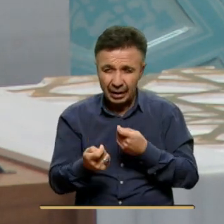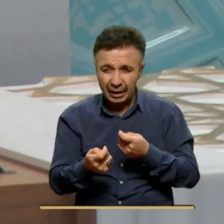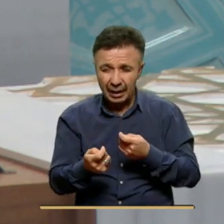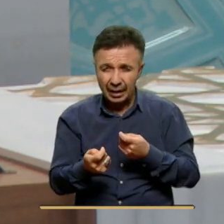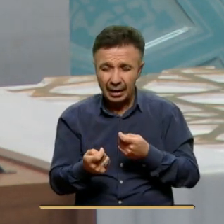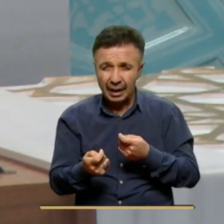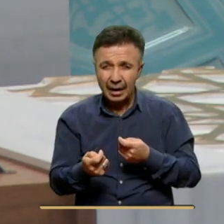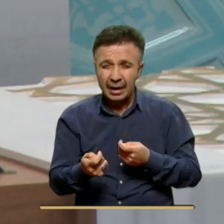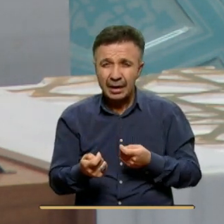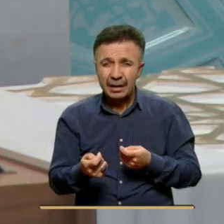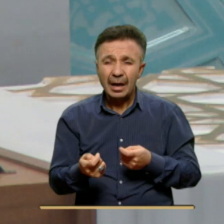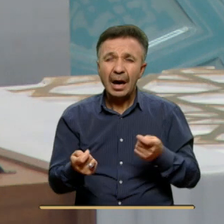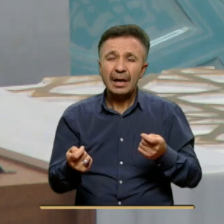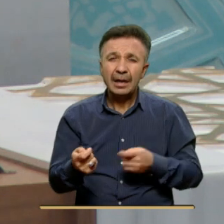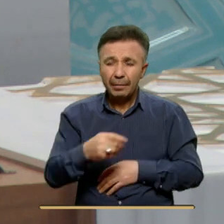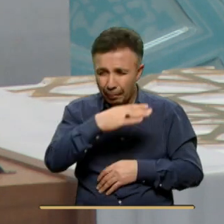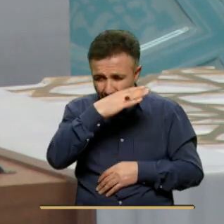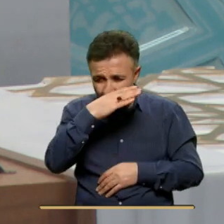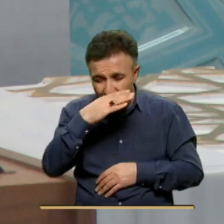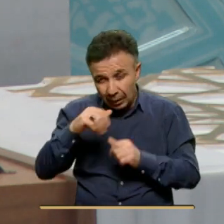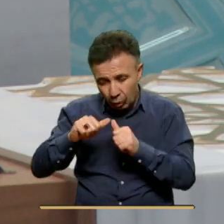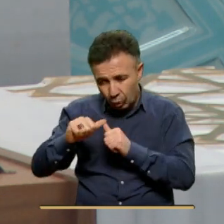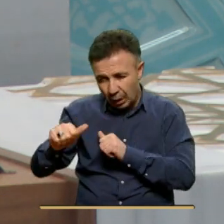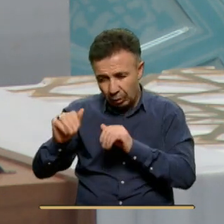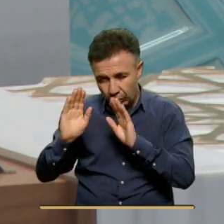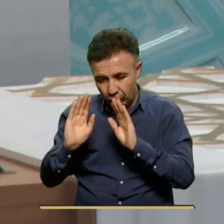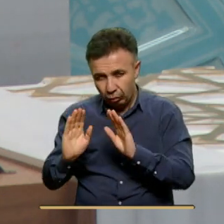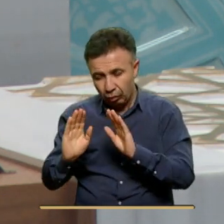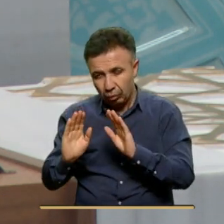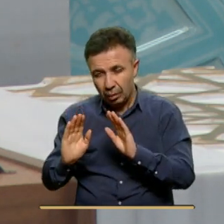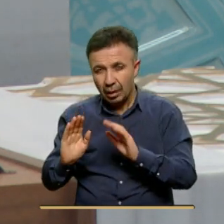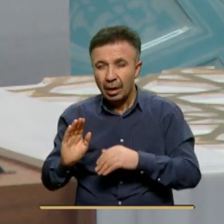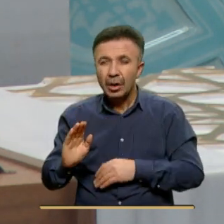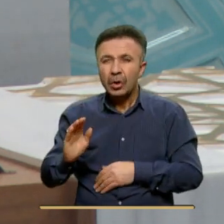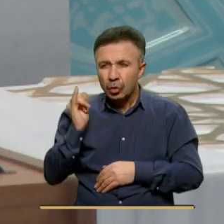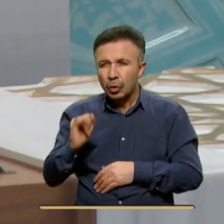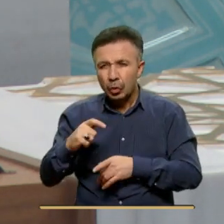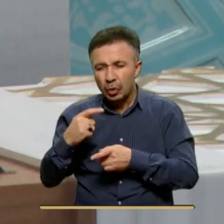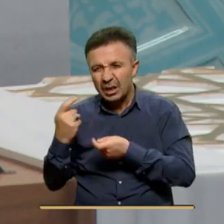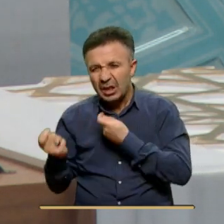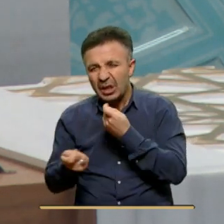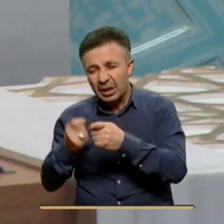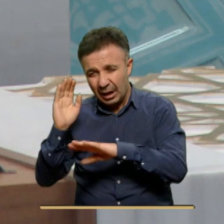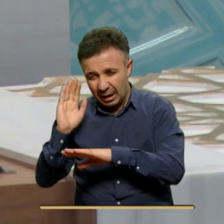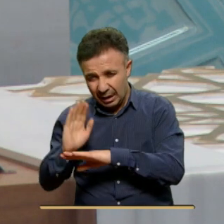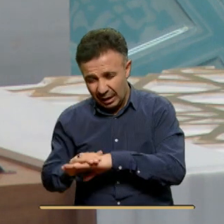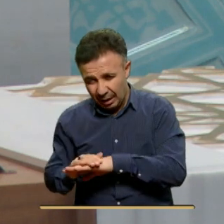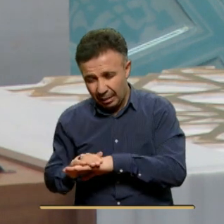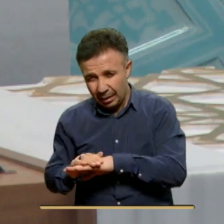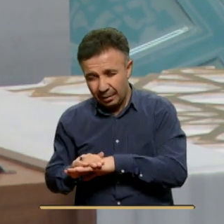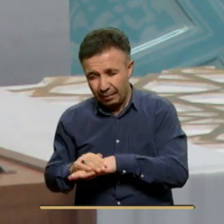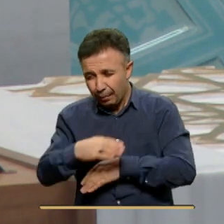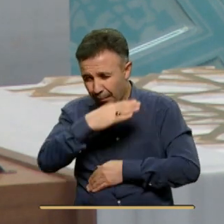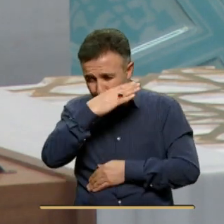muhafaza buyursun. Rabbim kötü yollara düşmüş, çirkin işler yapan, madde